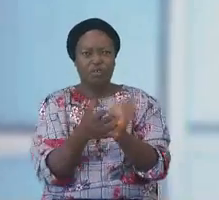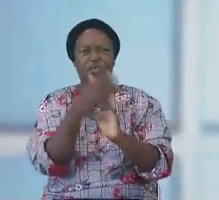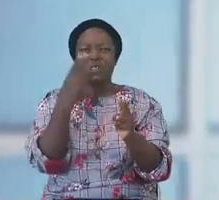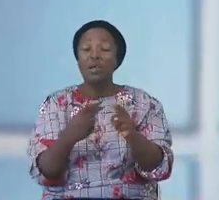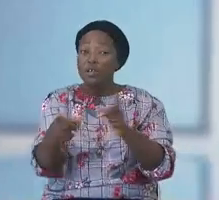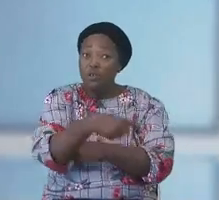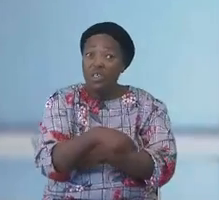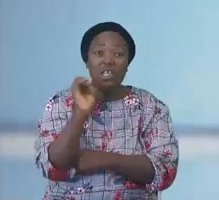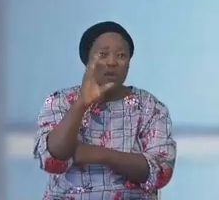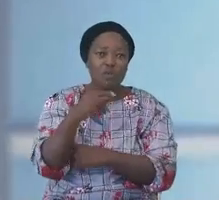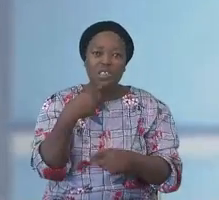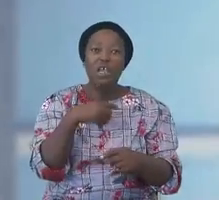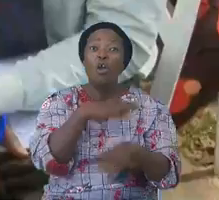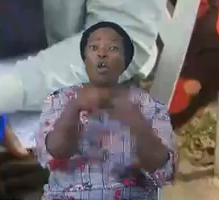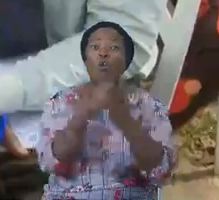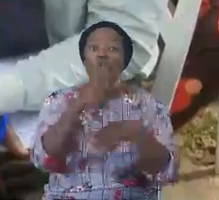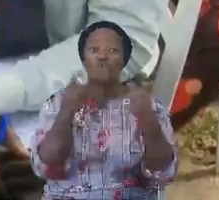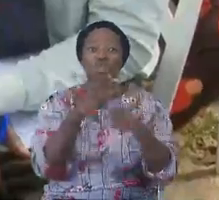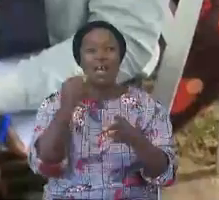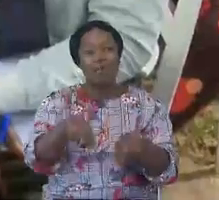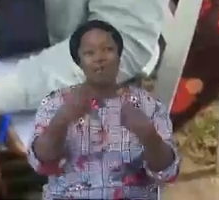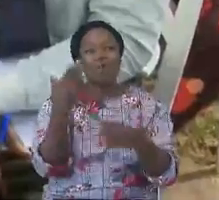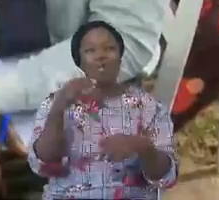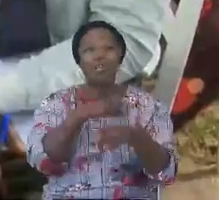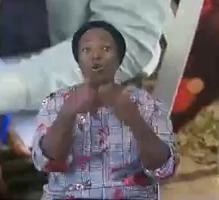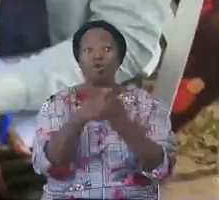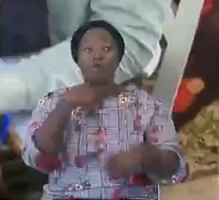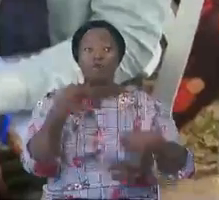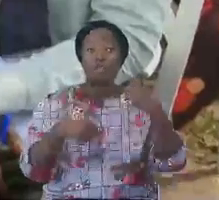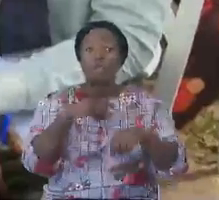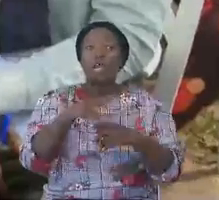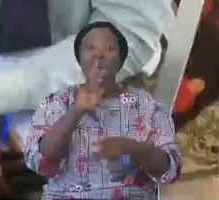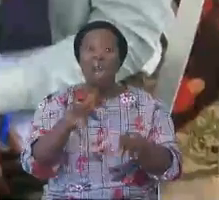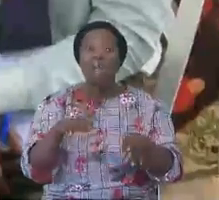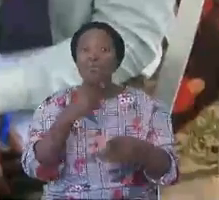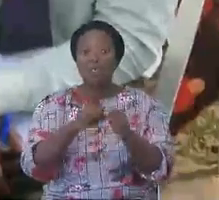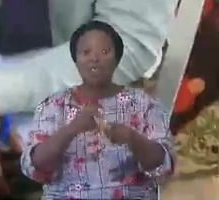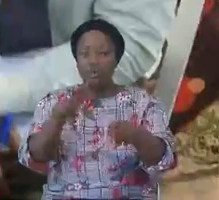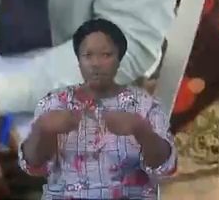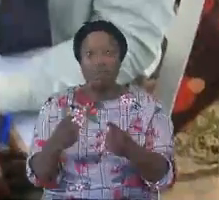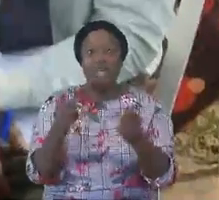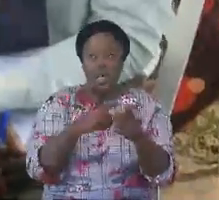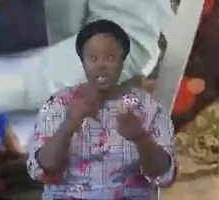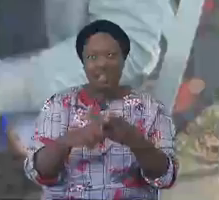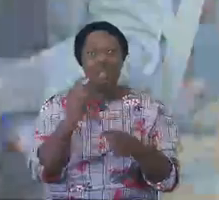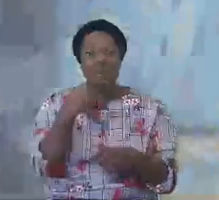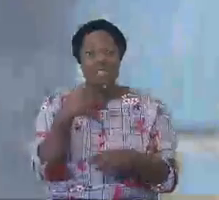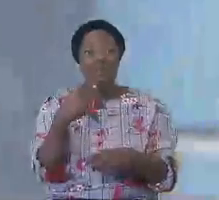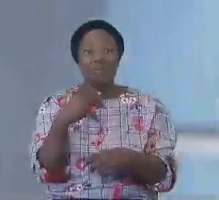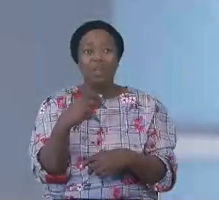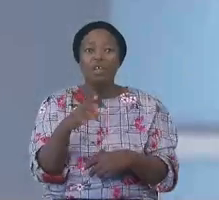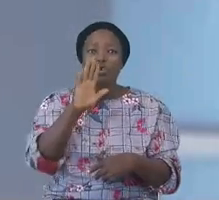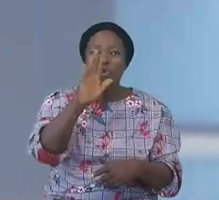lui. Et aujourd'hui, il te prendra avec lui. Aujourd'hui, il sauvera, il dira tous tes péchés